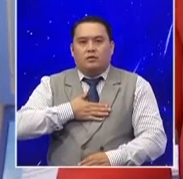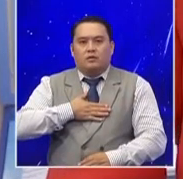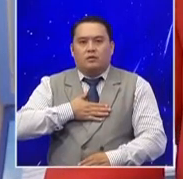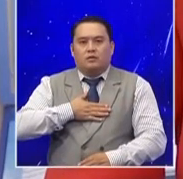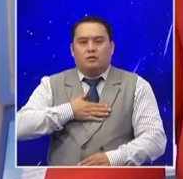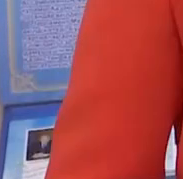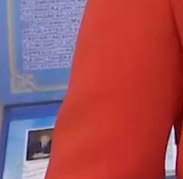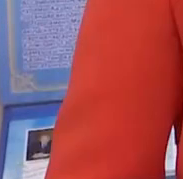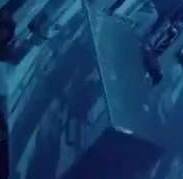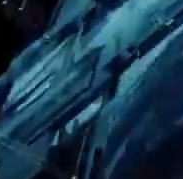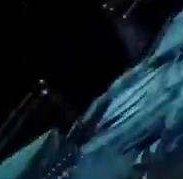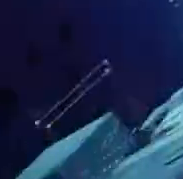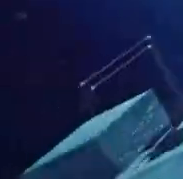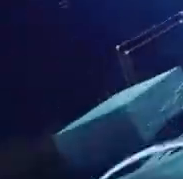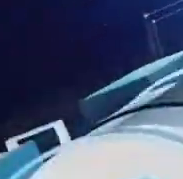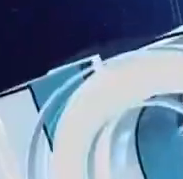возложили.